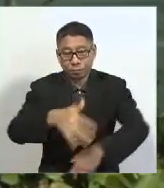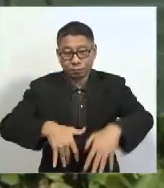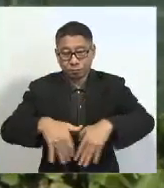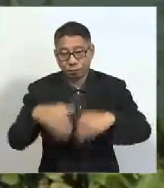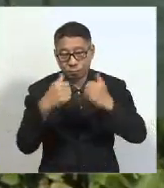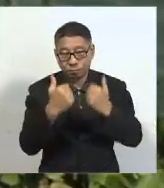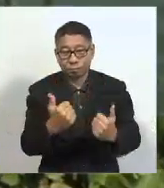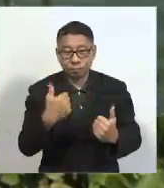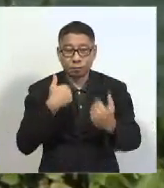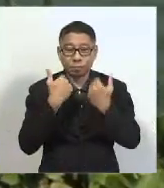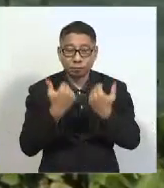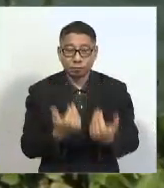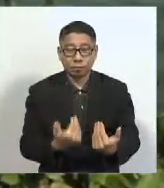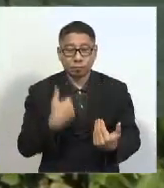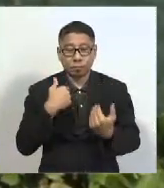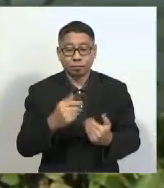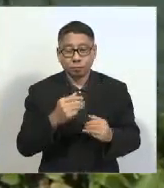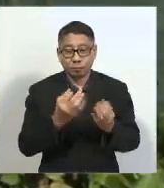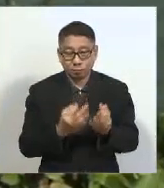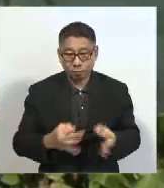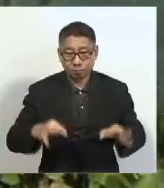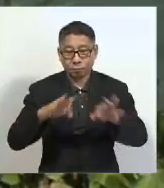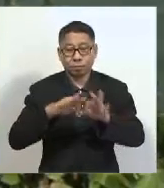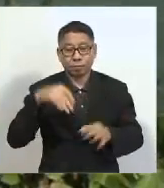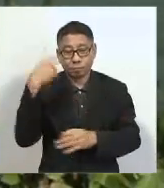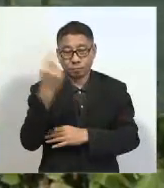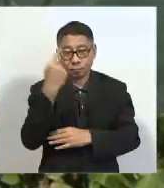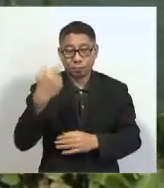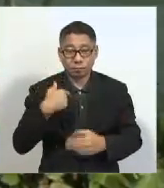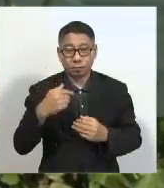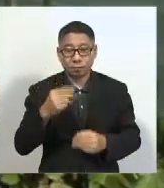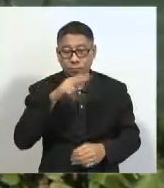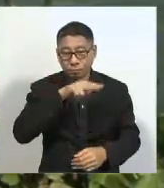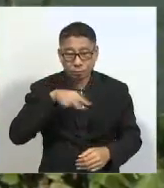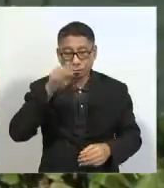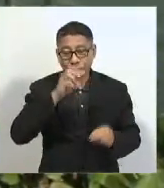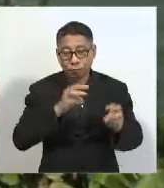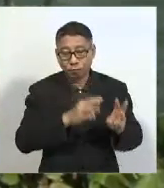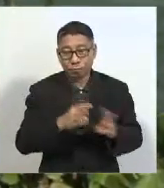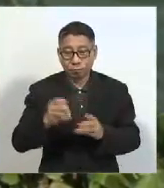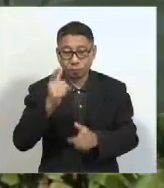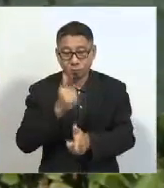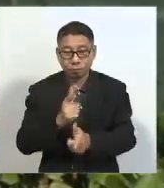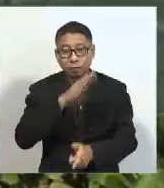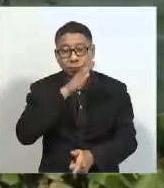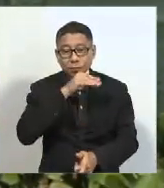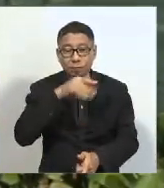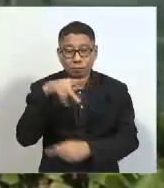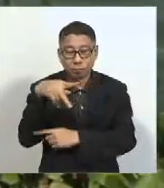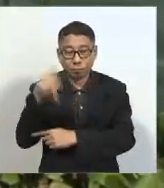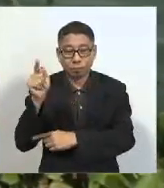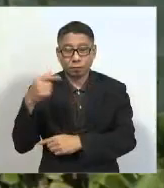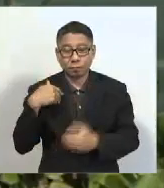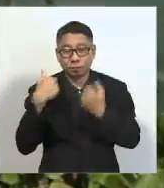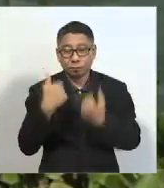อย่างดีโดยในช่วงนี้นะคะถือว่าเป็นไฮไลท์ของการท่องเที่ยวจะมีการชมวิธีการเลี้ยงหมูป่าค่ะที่เกาะกลางหนองหารซึ่ง